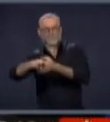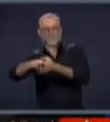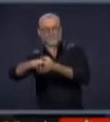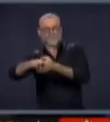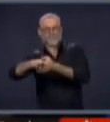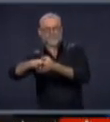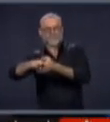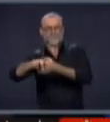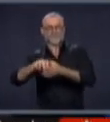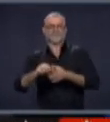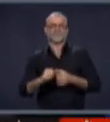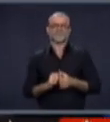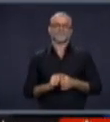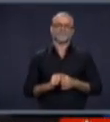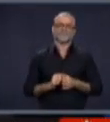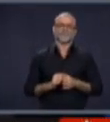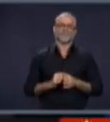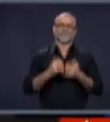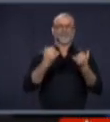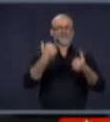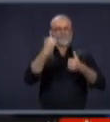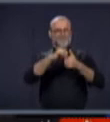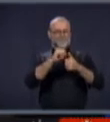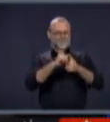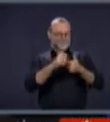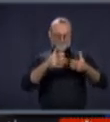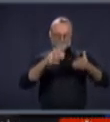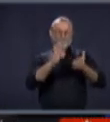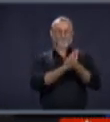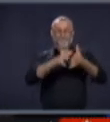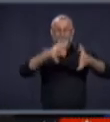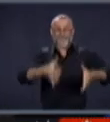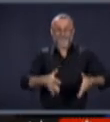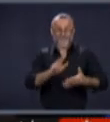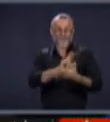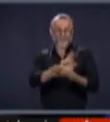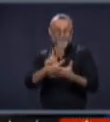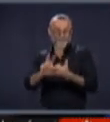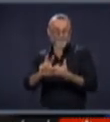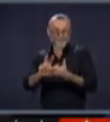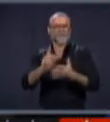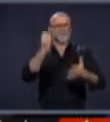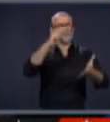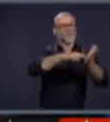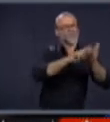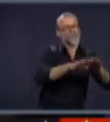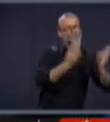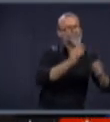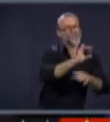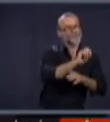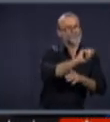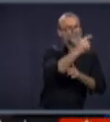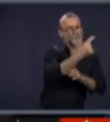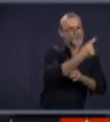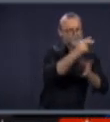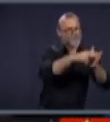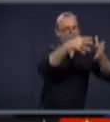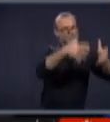semaine suivante. Et comme il n'y aura que 3 semaines qui resteront